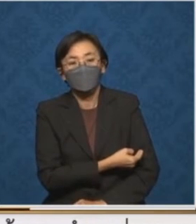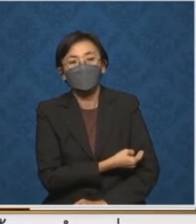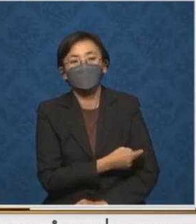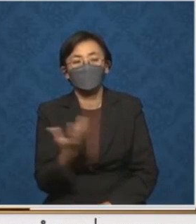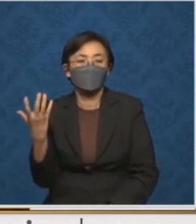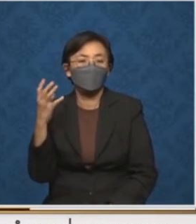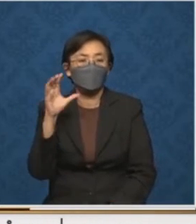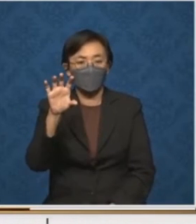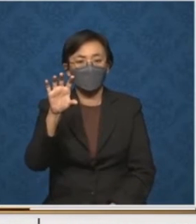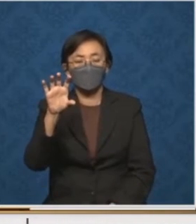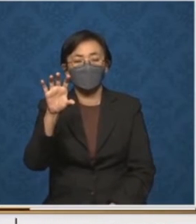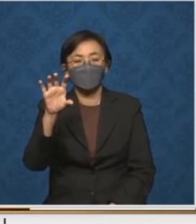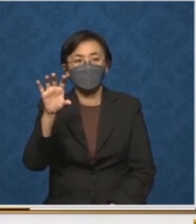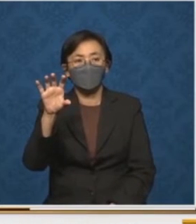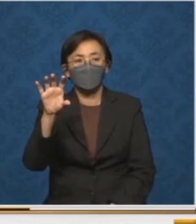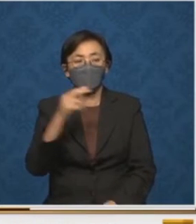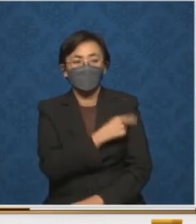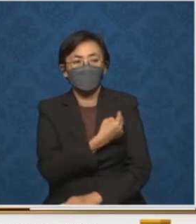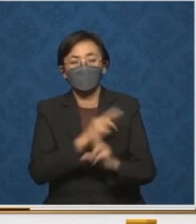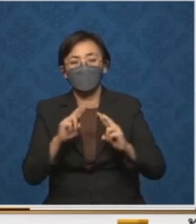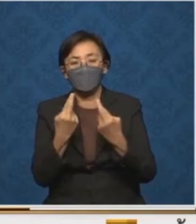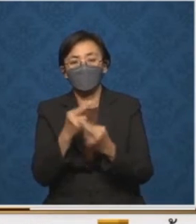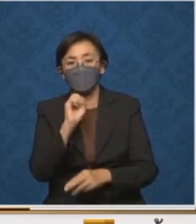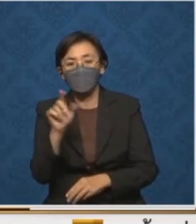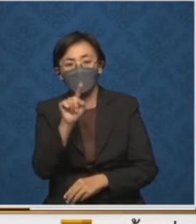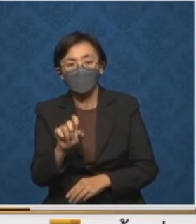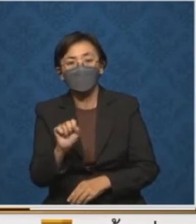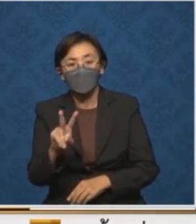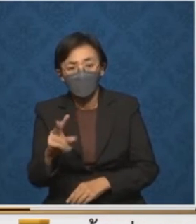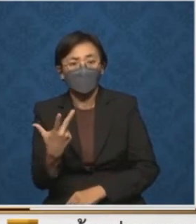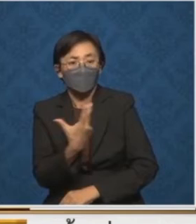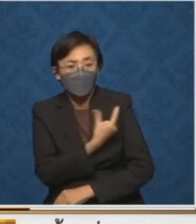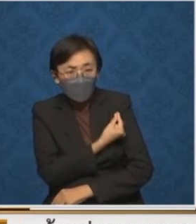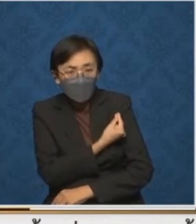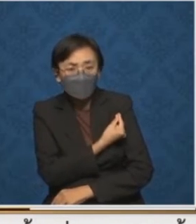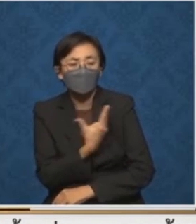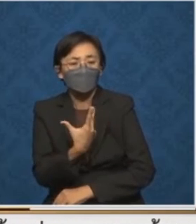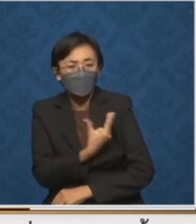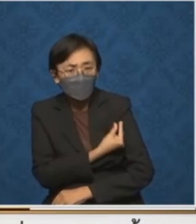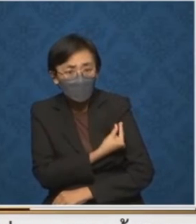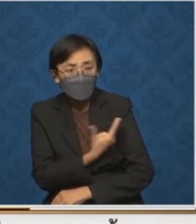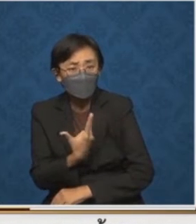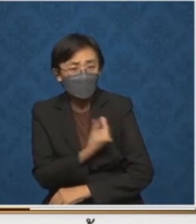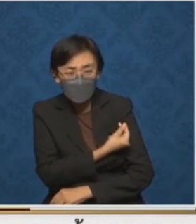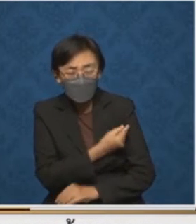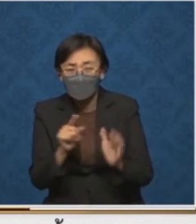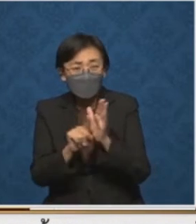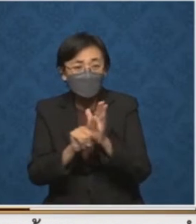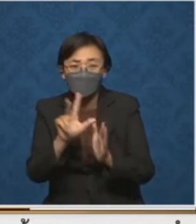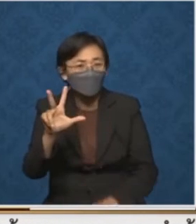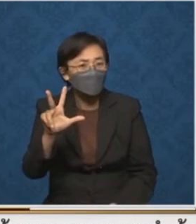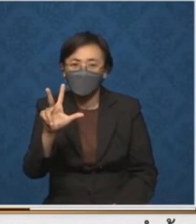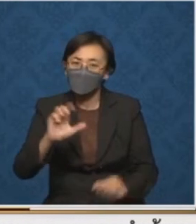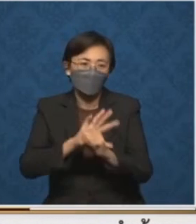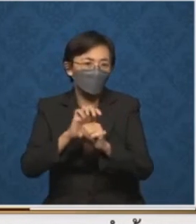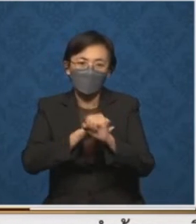ไปดูแผนต่อไปครับก็ตร ผมกถึแจวาจะใ่แ่นนี้ไหมแต่หมอคนนี้